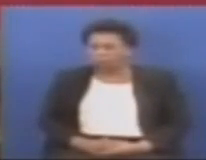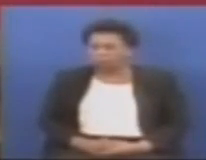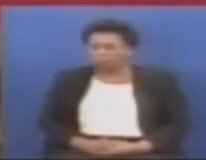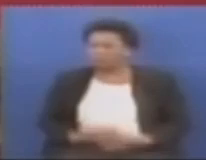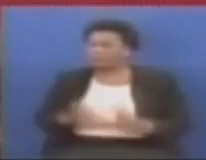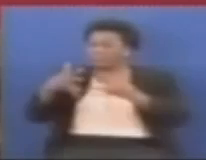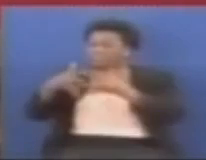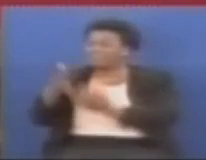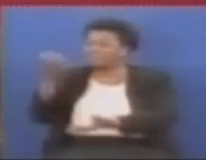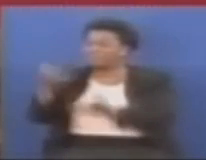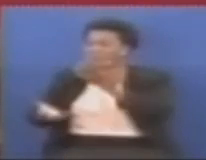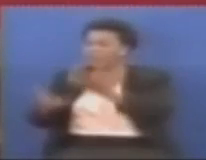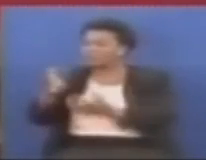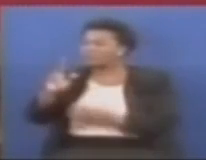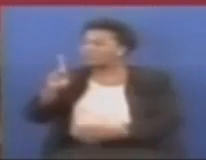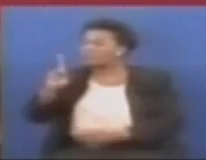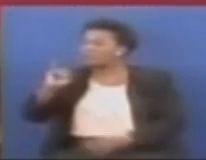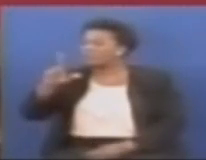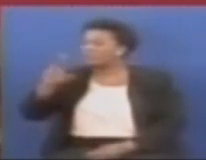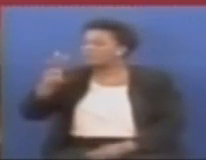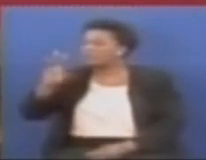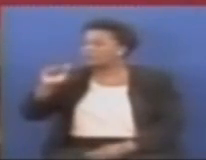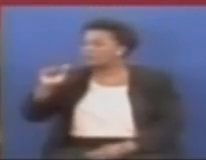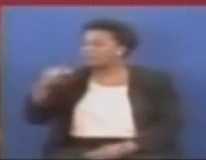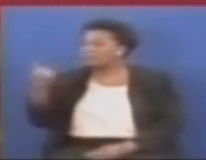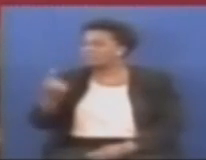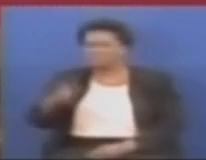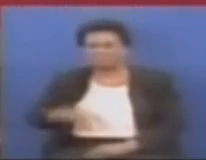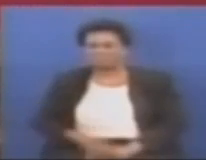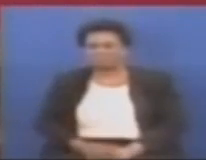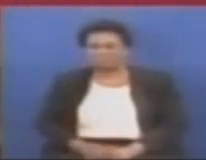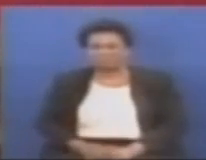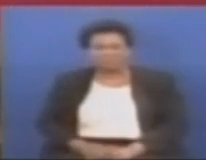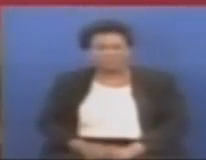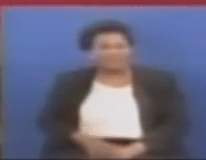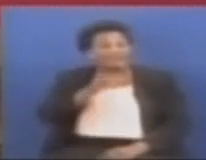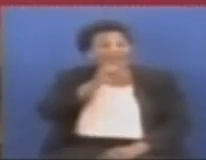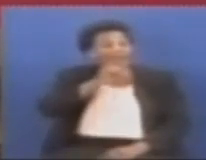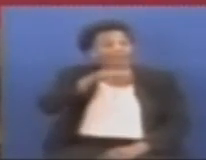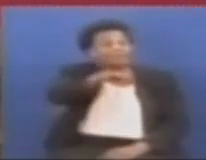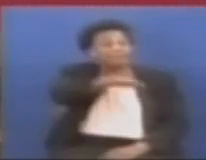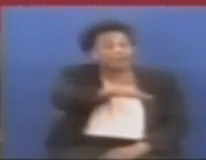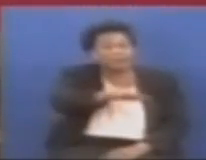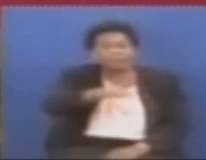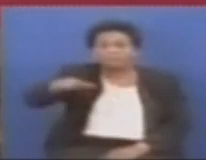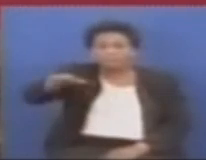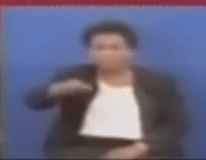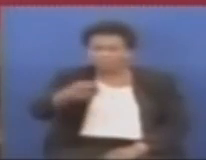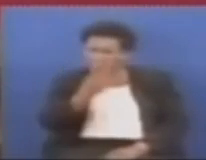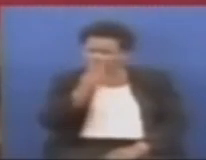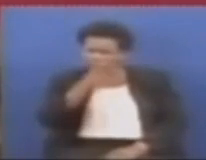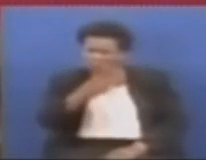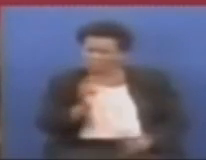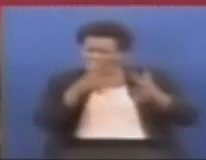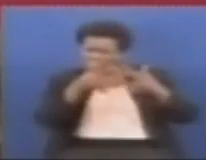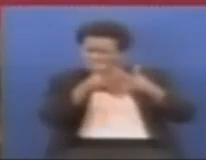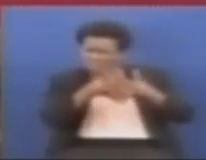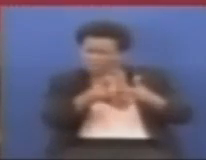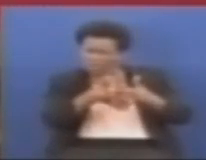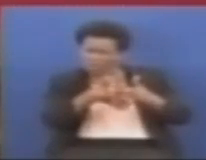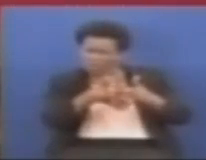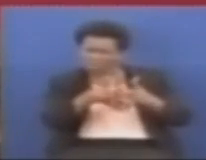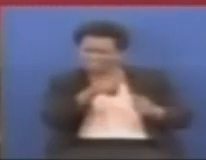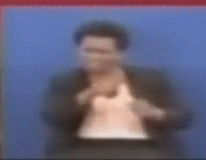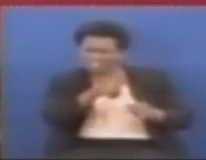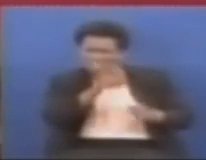analalamika kuwa kuna viongozi wa serikali wanakatisha tamaa wananchi, na akamtaja diwani